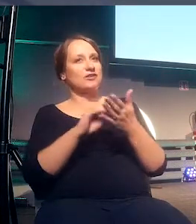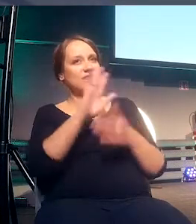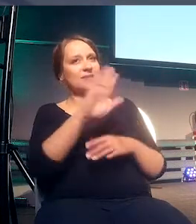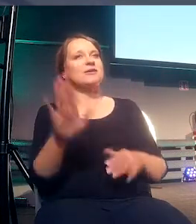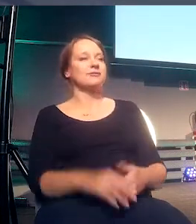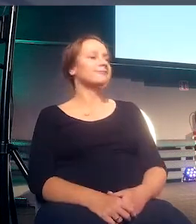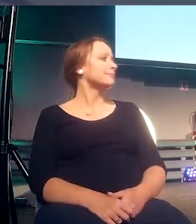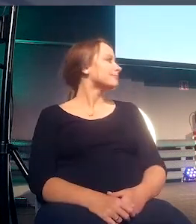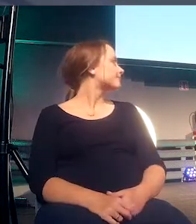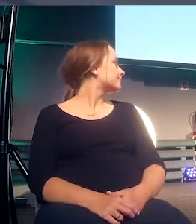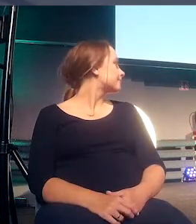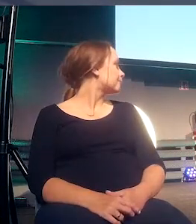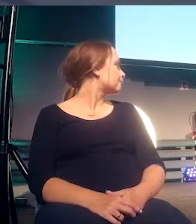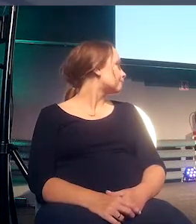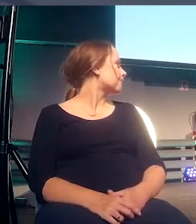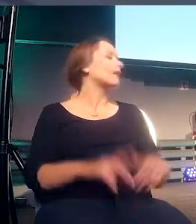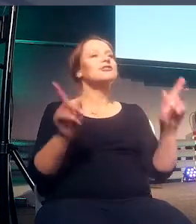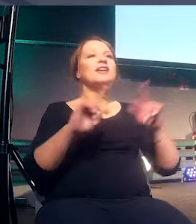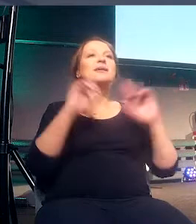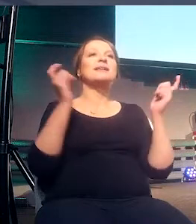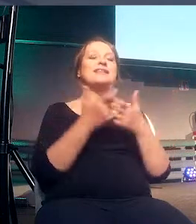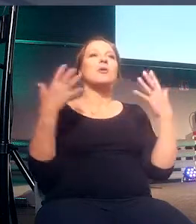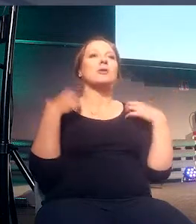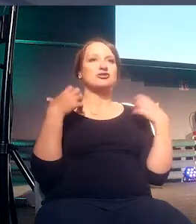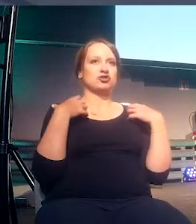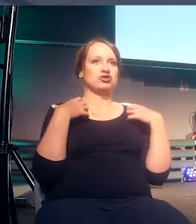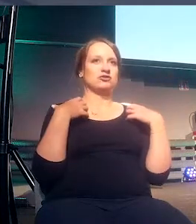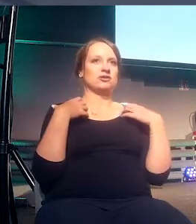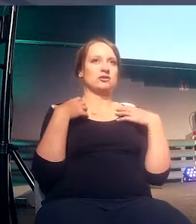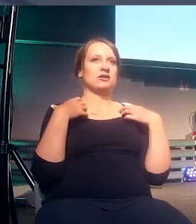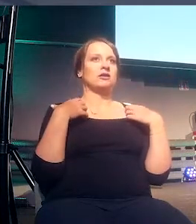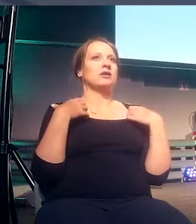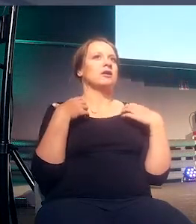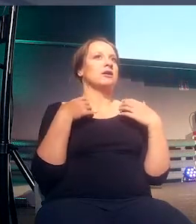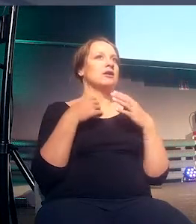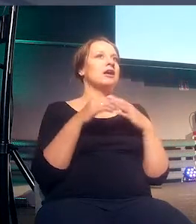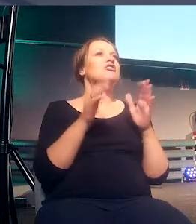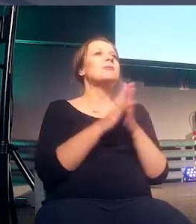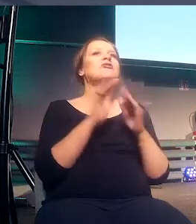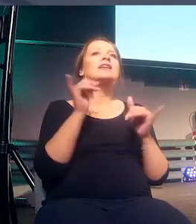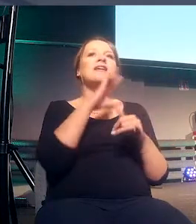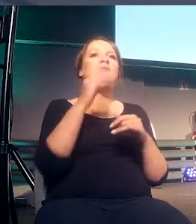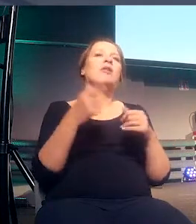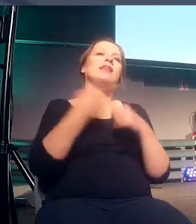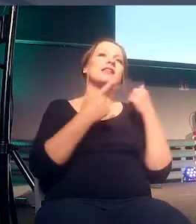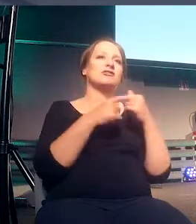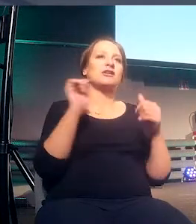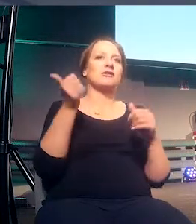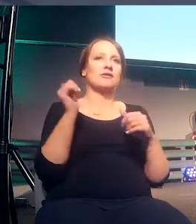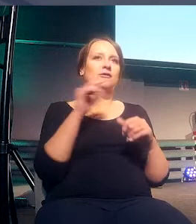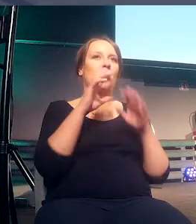bardzo często przez całe życie z liczbami, musimy zainwestować w umiejętności komunikacyjne. Co mam na to,